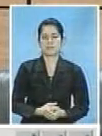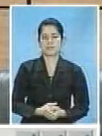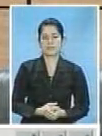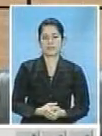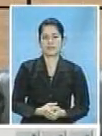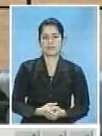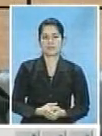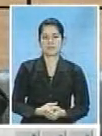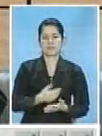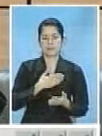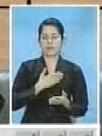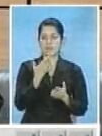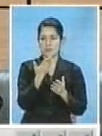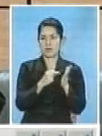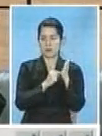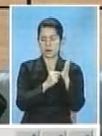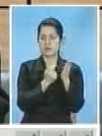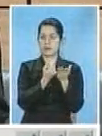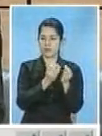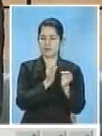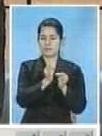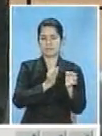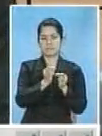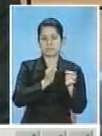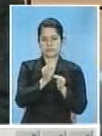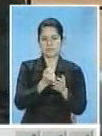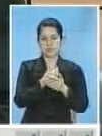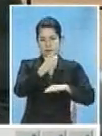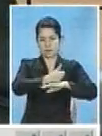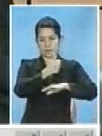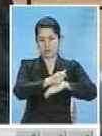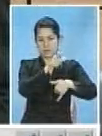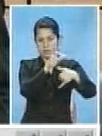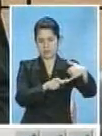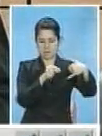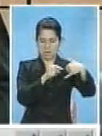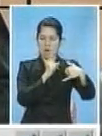ผมขออนุญาตยกตัวอย่างครับภาวะผู้นำที่พูดไม่ได้กล่าวหาท่านนายกด้วยความเคารพครับ